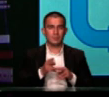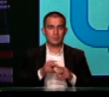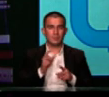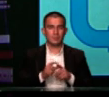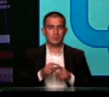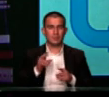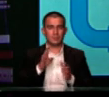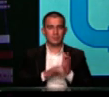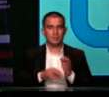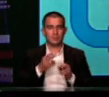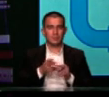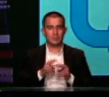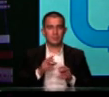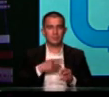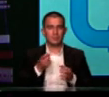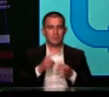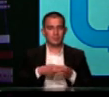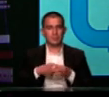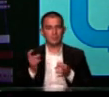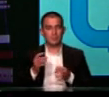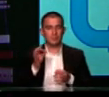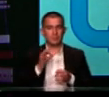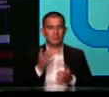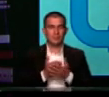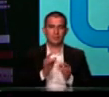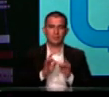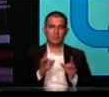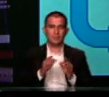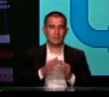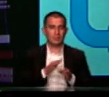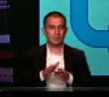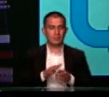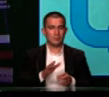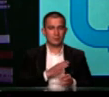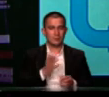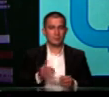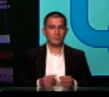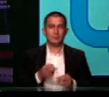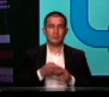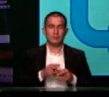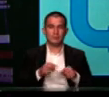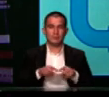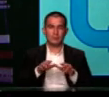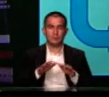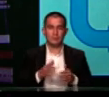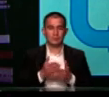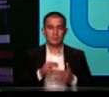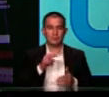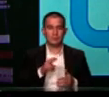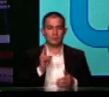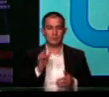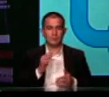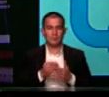def shifrlash masalasi berilgan. Bu masalada P va Q